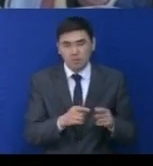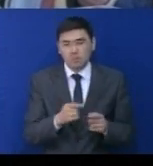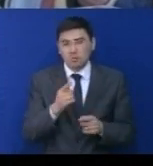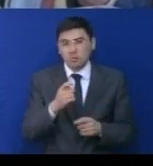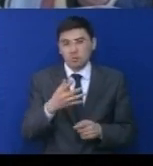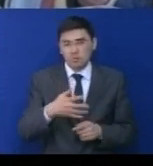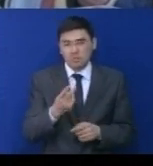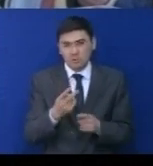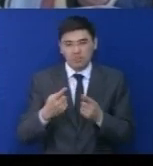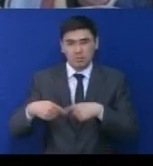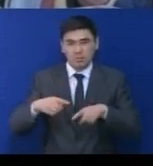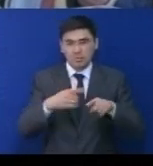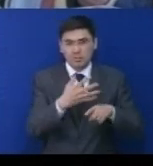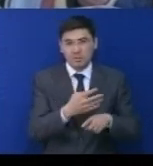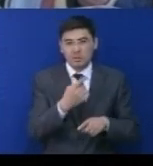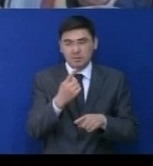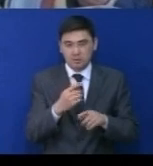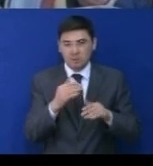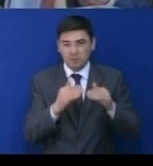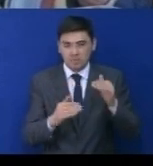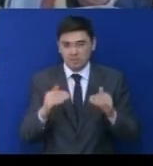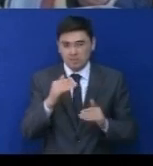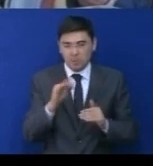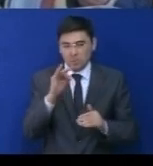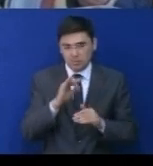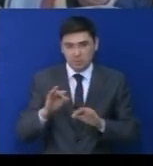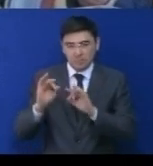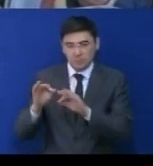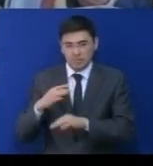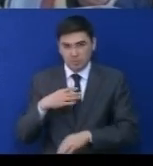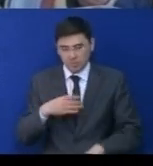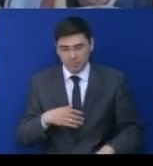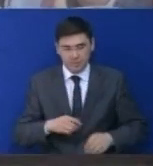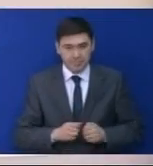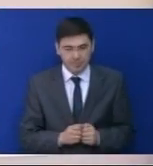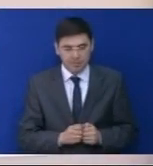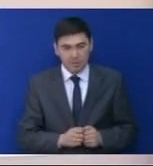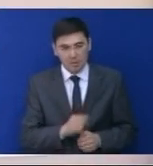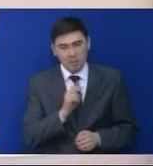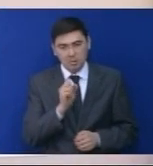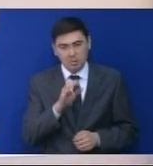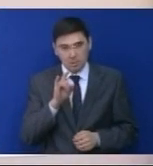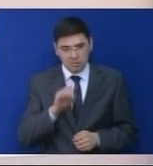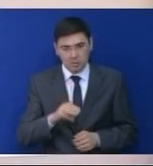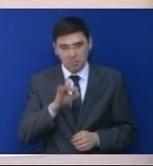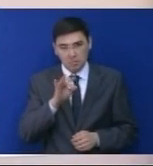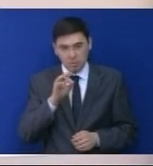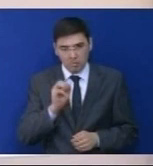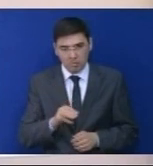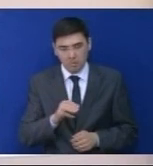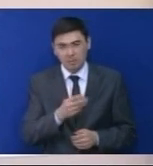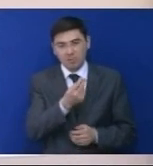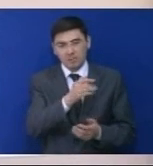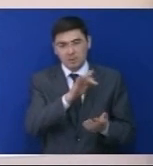102 ұйымның ішінде 51 орынға көтерілгенін жеткізді. Ал мемлекет басшысы Қасым Жомарт Тоқаев Астана халықаралық қаржы